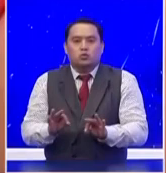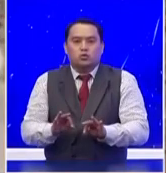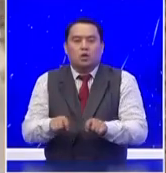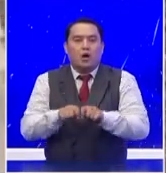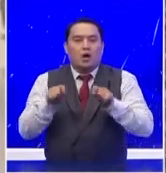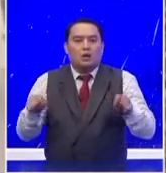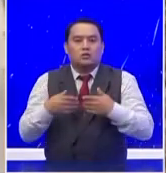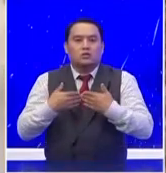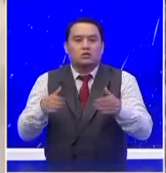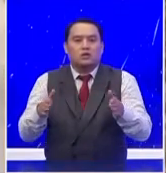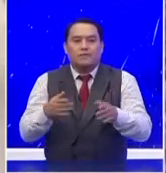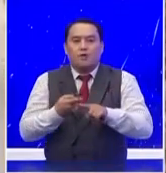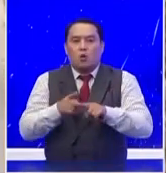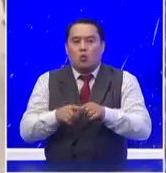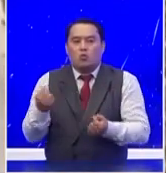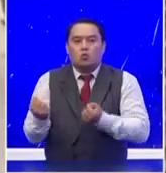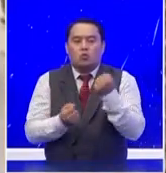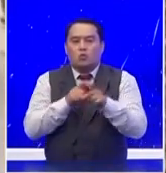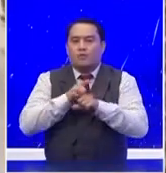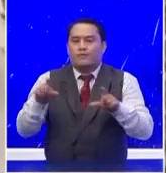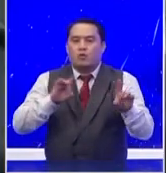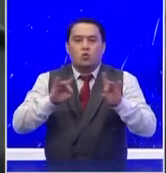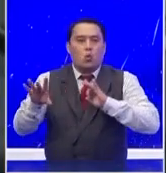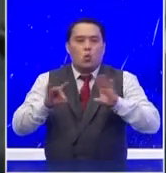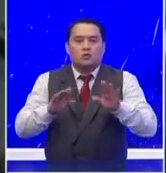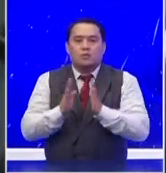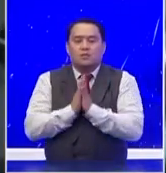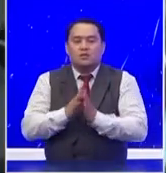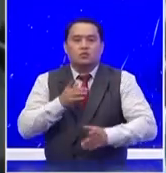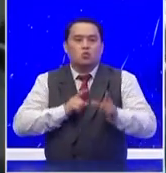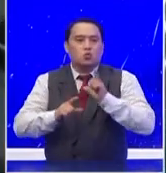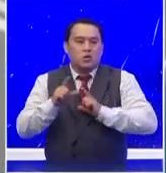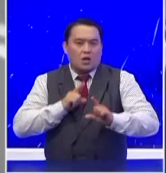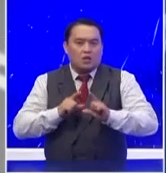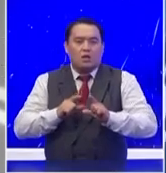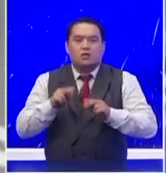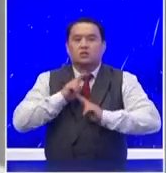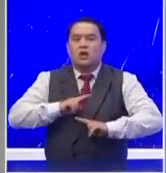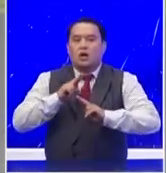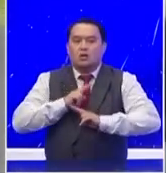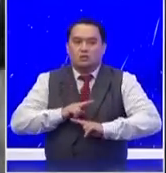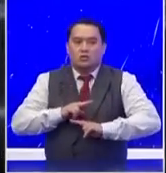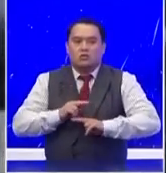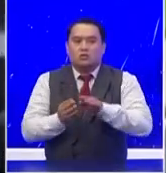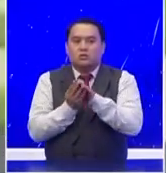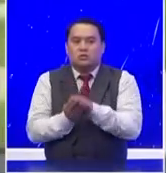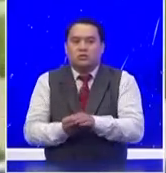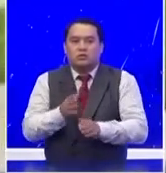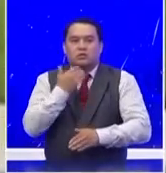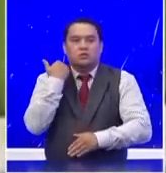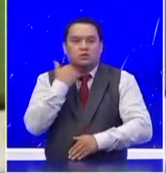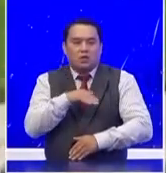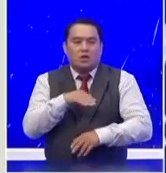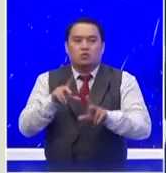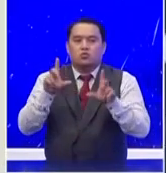талап етеді. Көлікке мінген мұғалімдер түрлі лозунгтар жазған. Онда біз студенттерді немесе әріптестерімізді жерлегіміз келмейді деген сөз